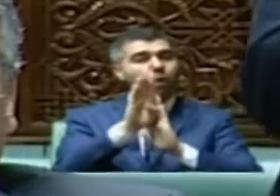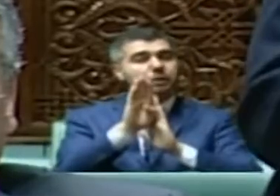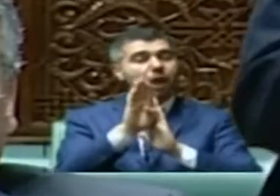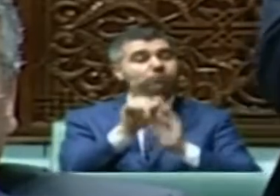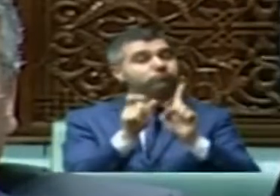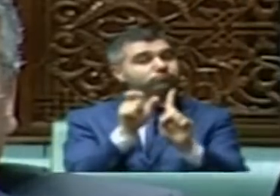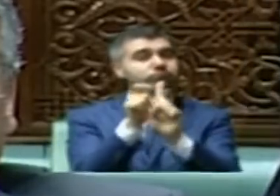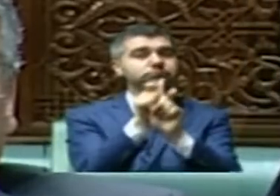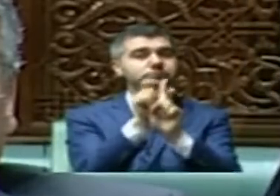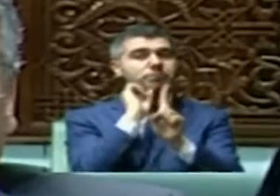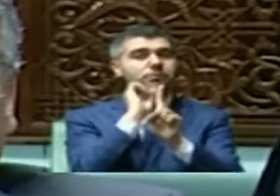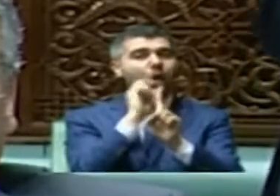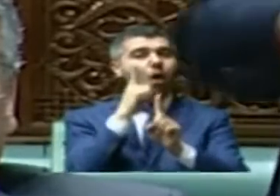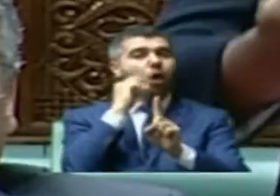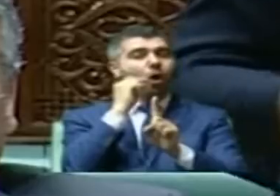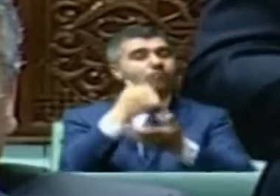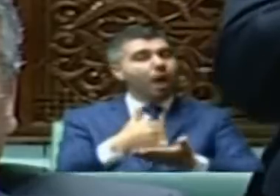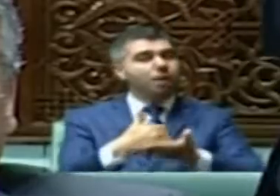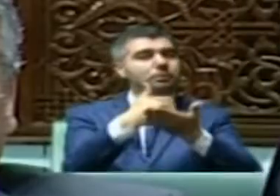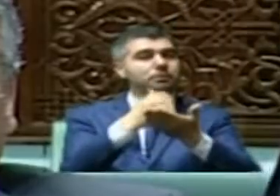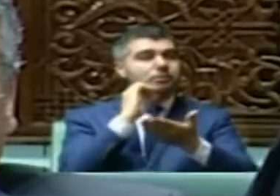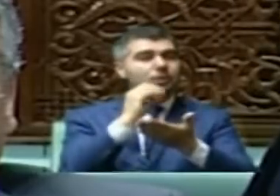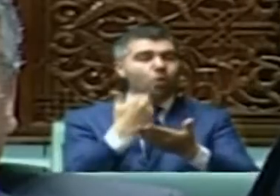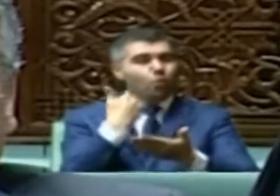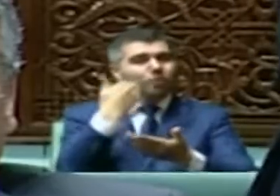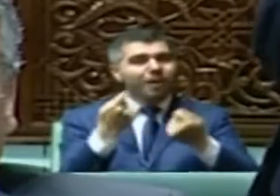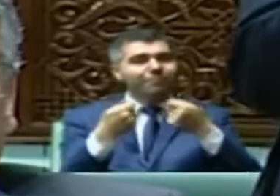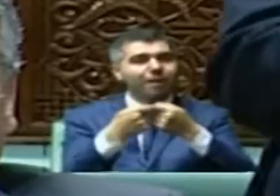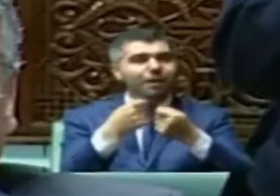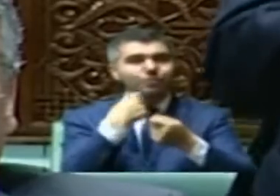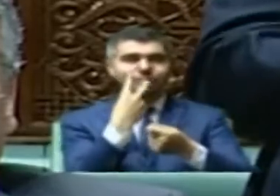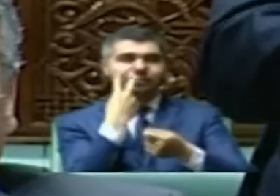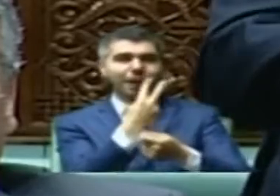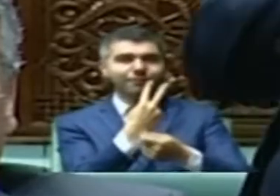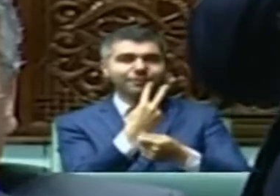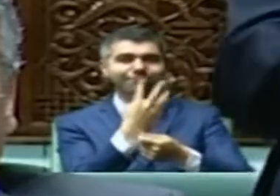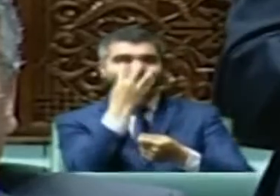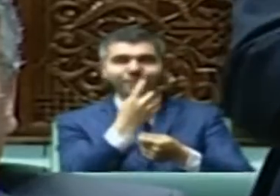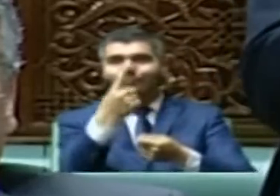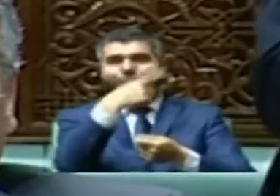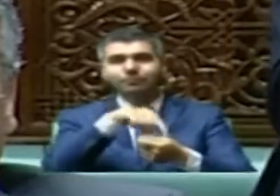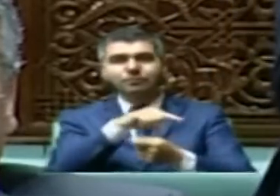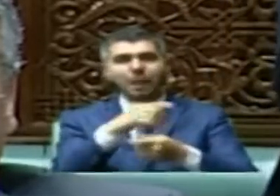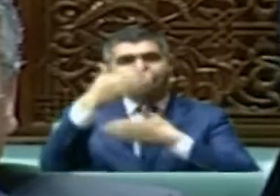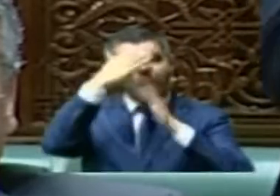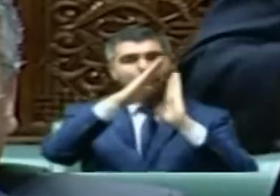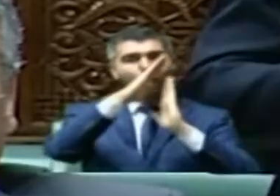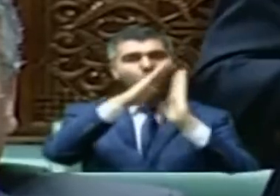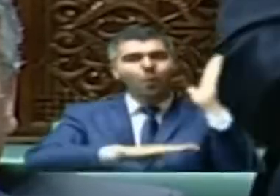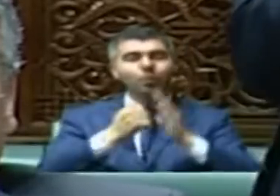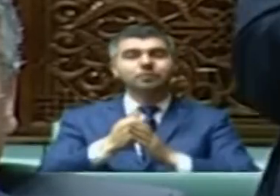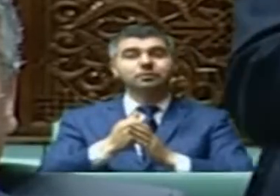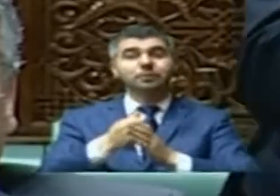أن تتحملوا مسؤوليتكم إلى جانب إخوانكم في الحكومة من أجل تقديم الجواب اللازم. هناك الآن نقاش